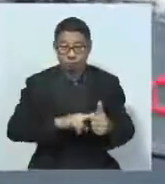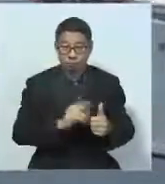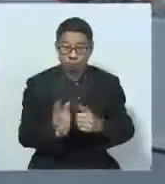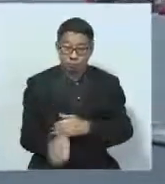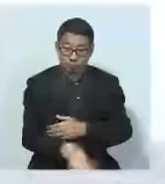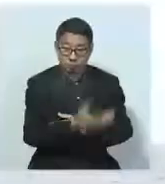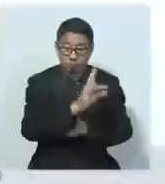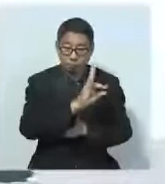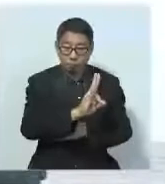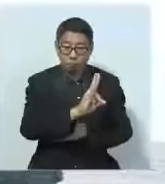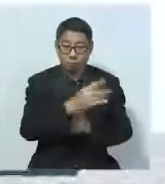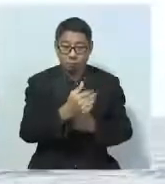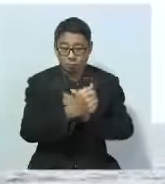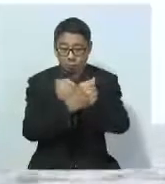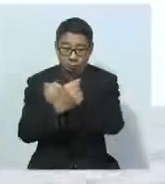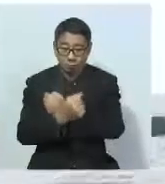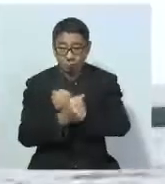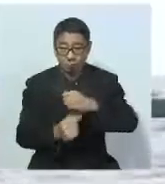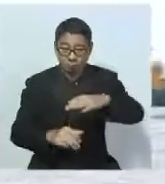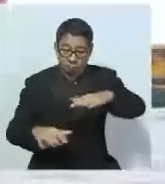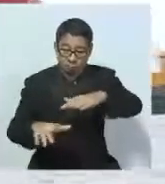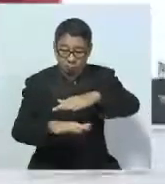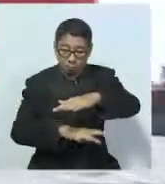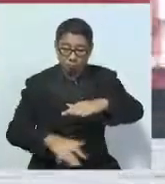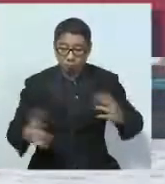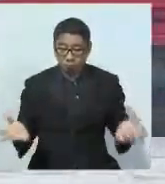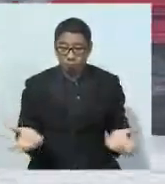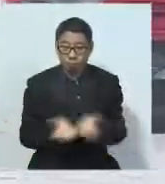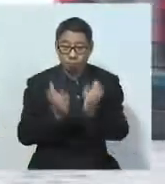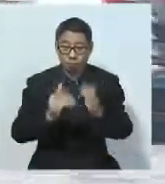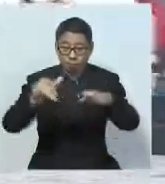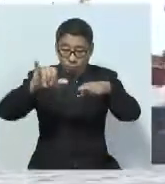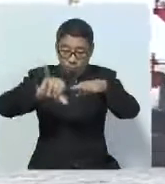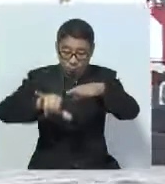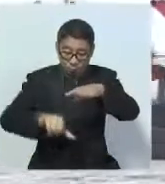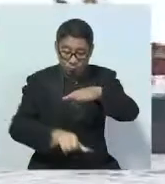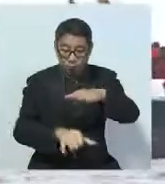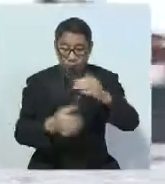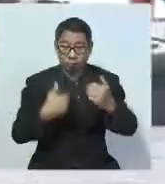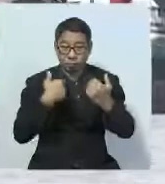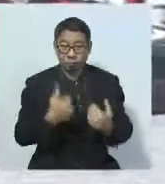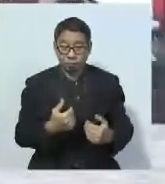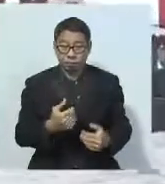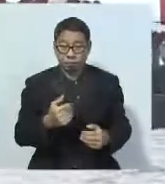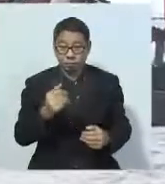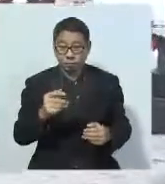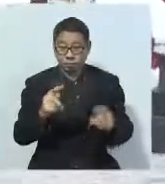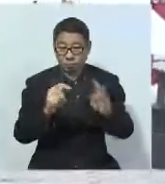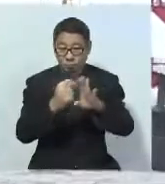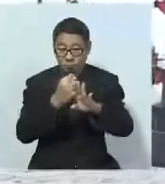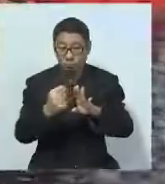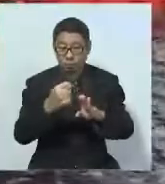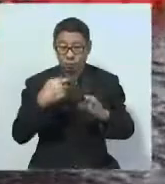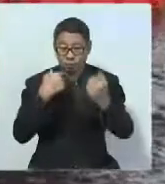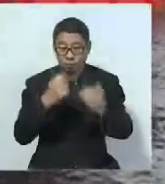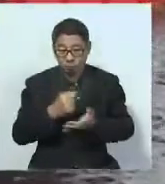เวลา7 นาฬิกาเลยและเพื่อป้องกันแรงดันใต้น้ำที่ส่งผลต่อนักดำน้ำครั้งนี้ก็ได้มีการนำตู้ลดแร